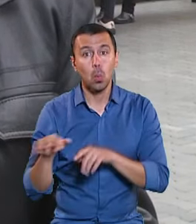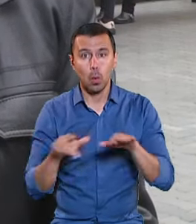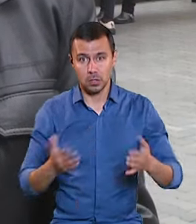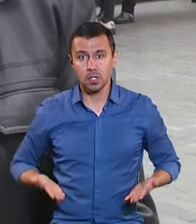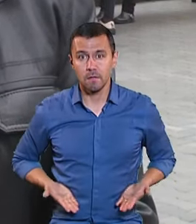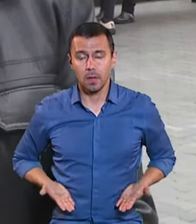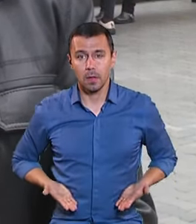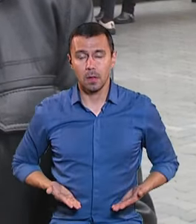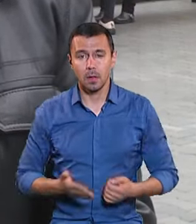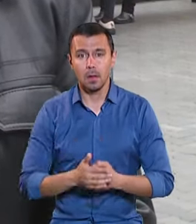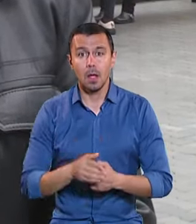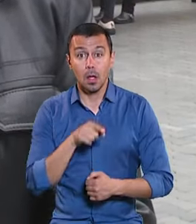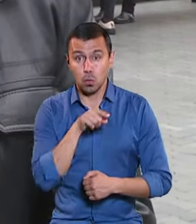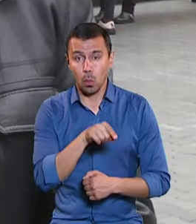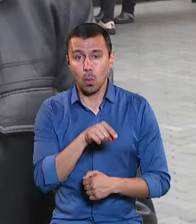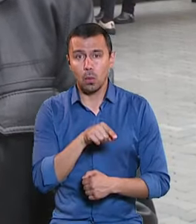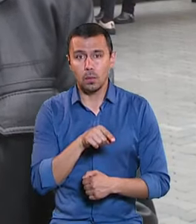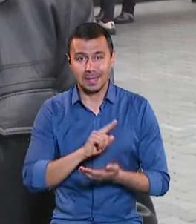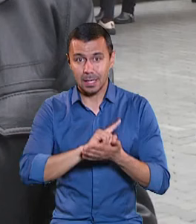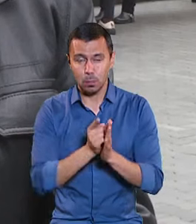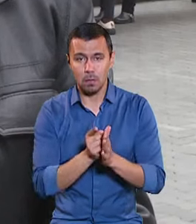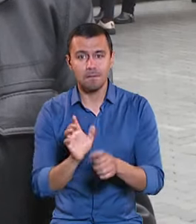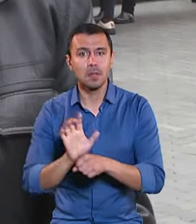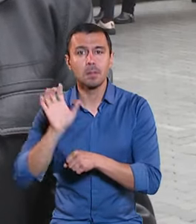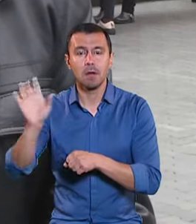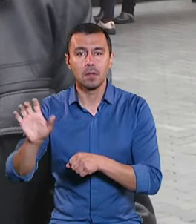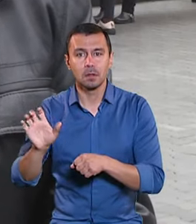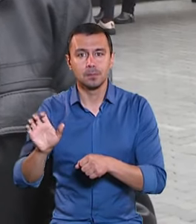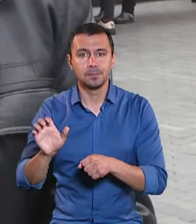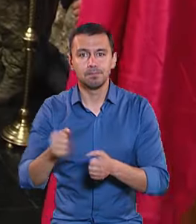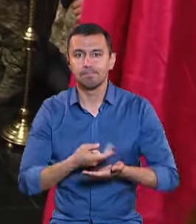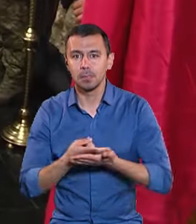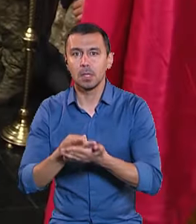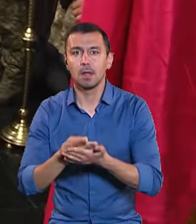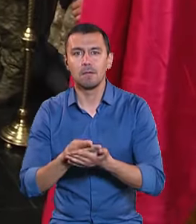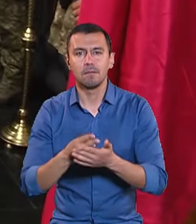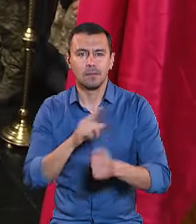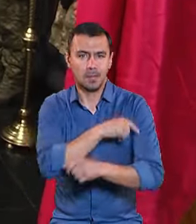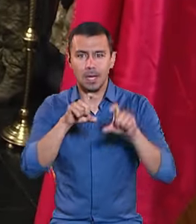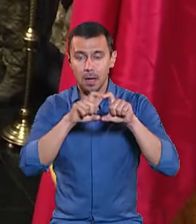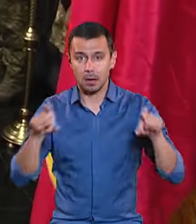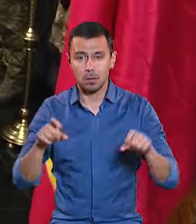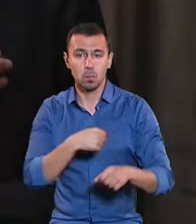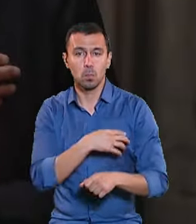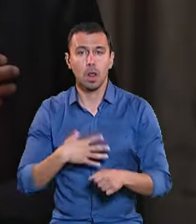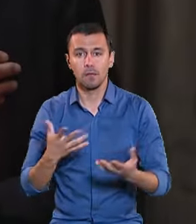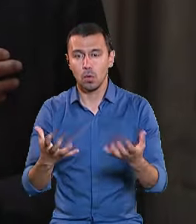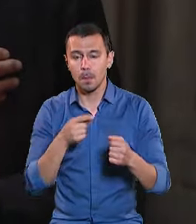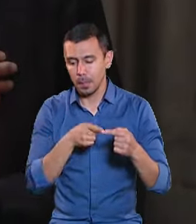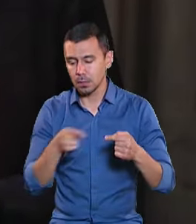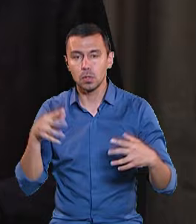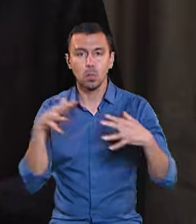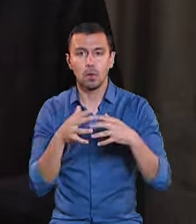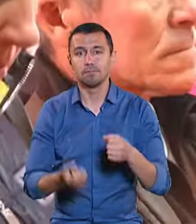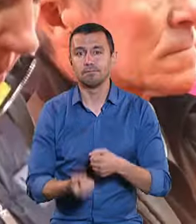рухається. І його терміново відправили в Мєчніково, в Дніпро. Поранення, які Олег Дяк отримав під час